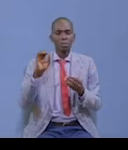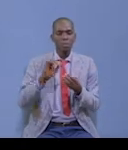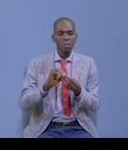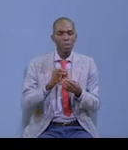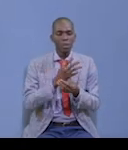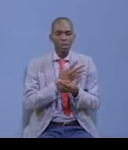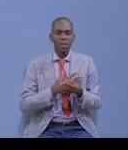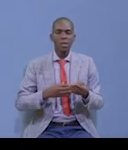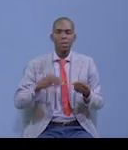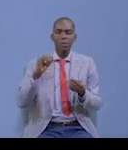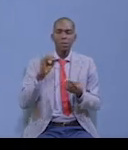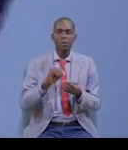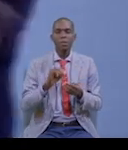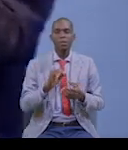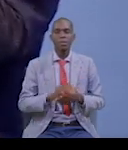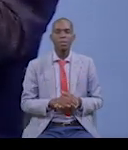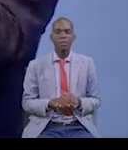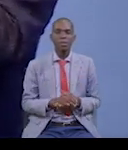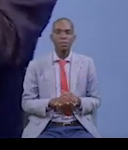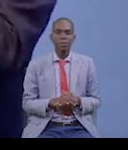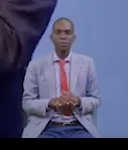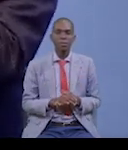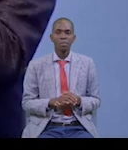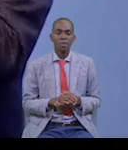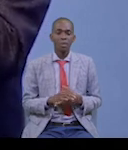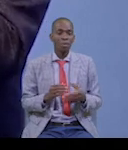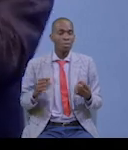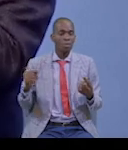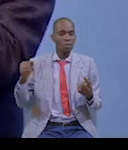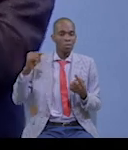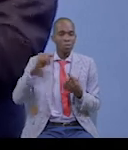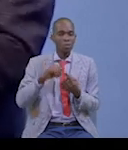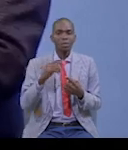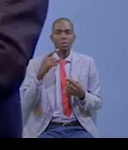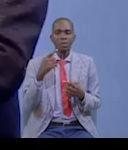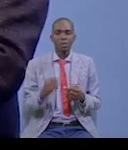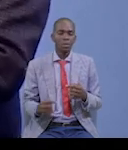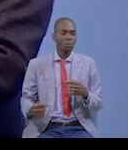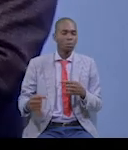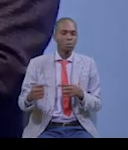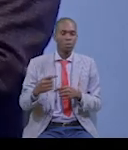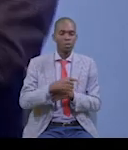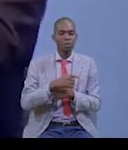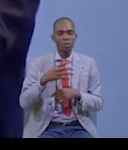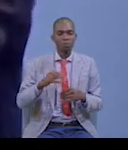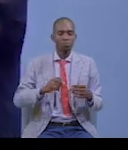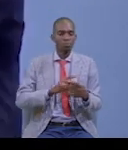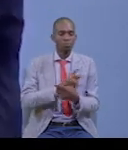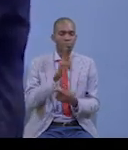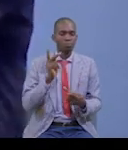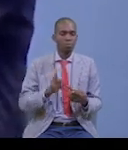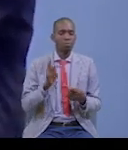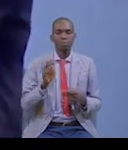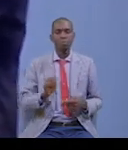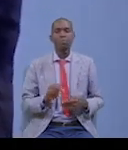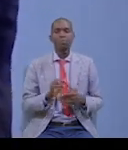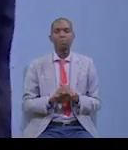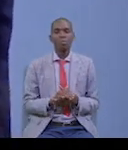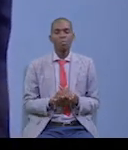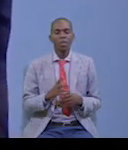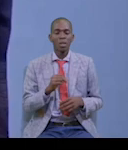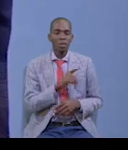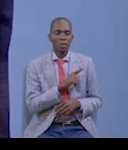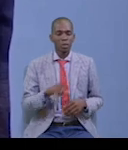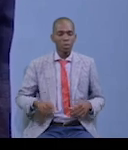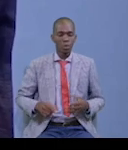more. మరి ఎక్కువ ప్రకాశించాలి. Until the perfect day. పరిపూర్ణమైన దినం వచ్చే వరకు. The Lord wants us